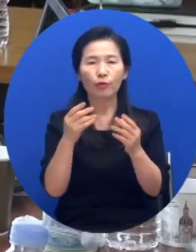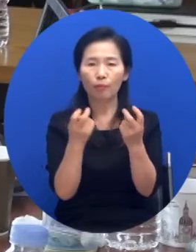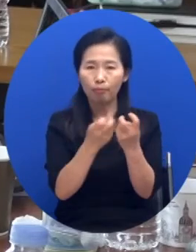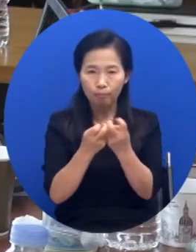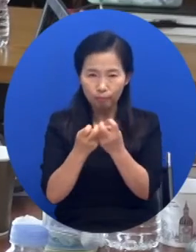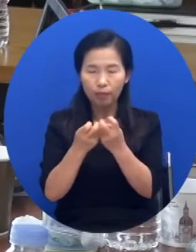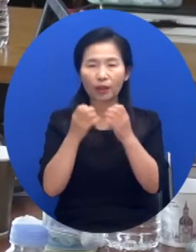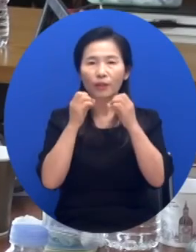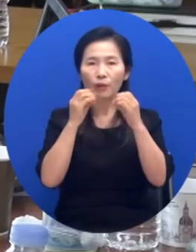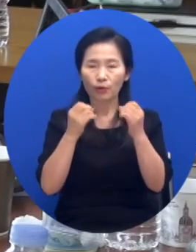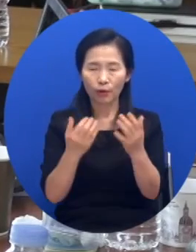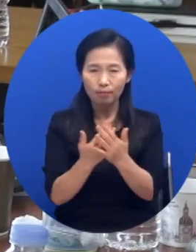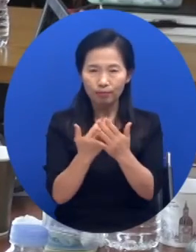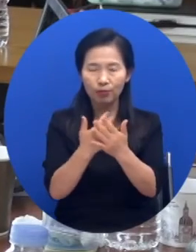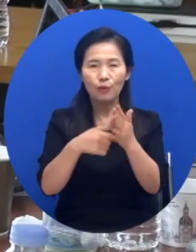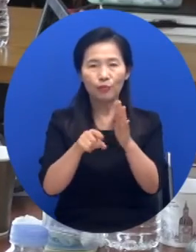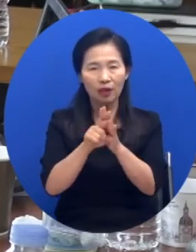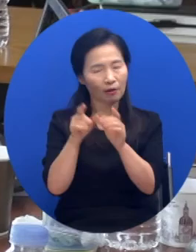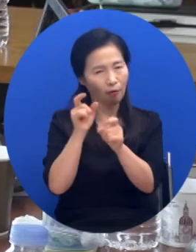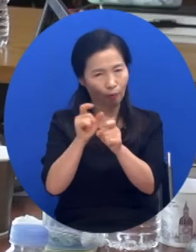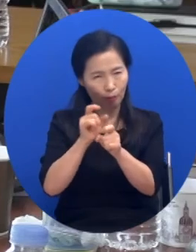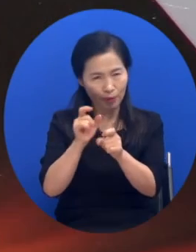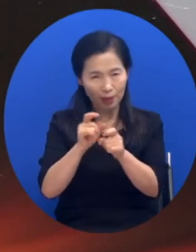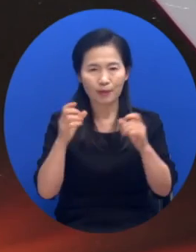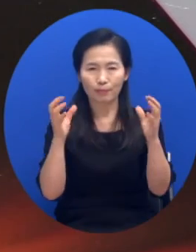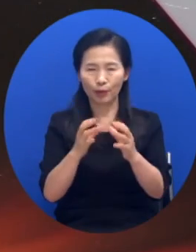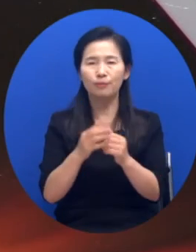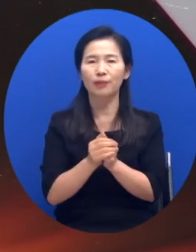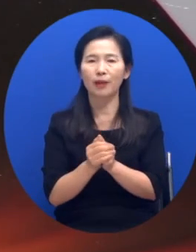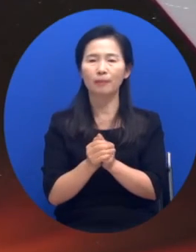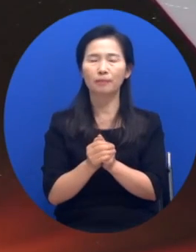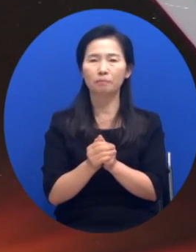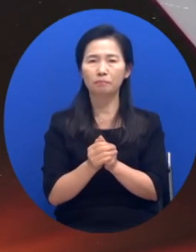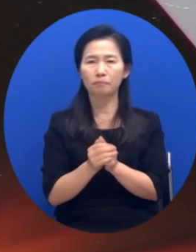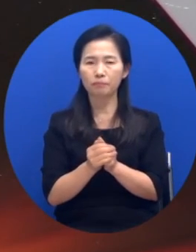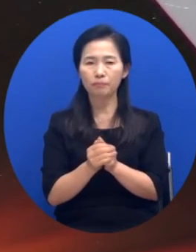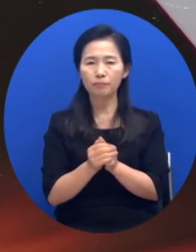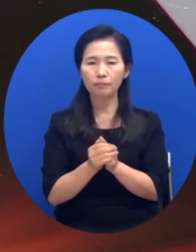도약의 발판으로 삼고자 하는 고민이 이어졌습니다. CTS 뉴스 박세현입니다. 그렇죠.